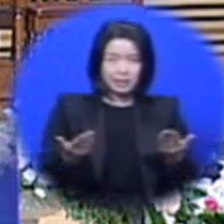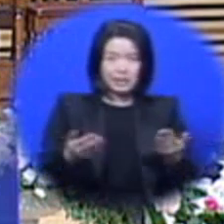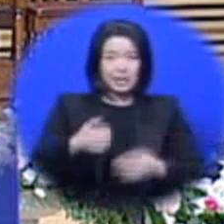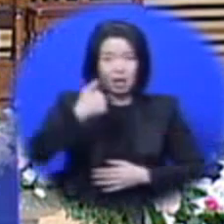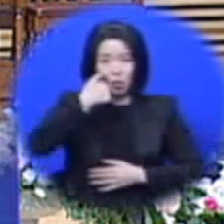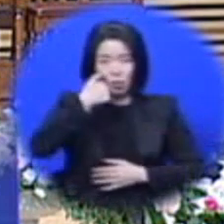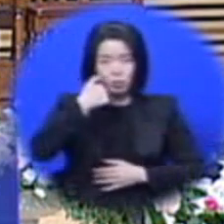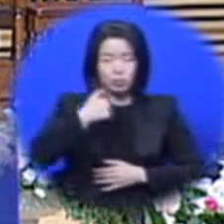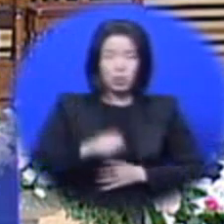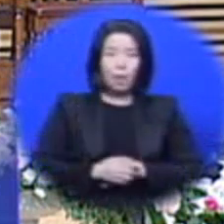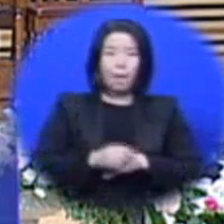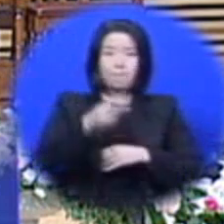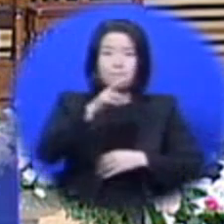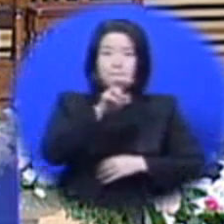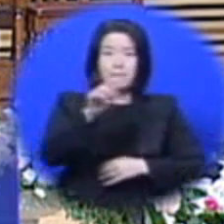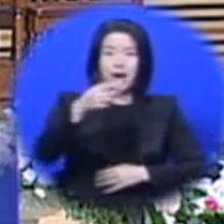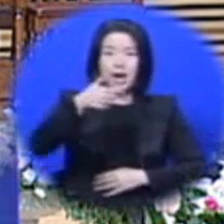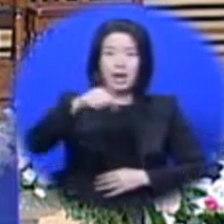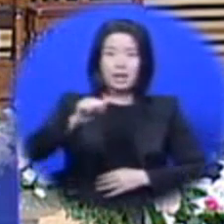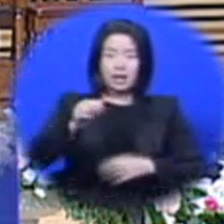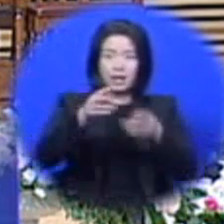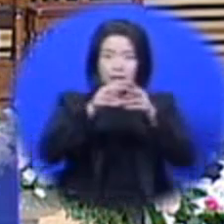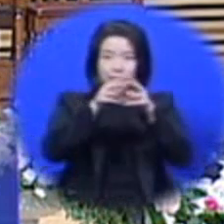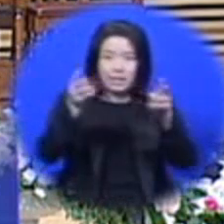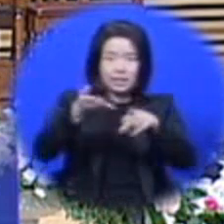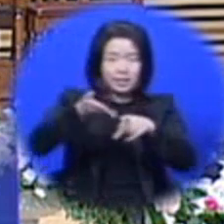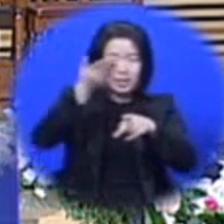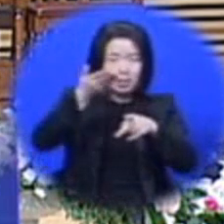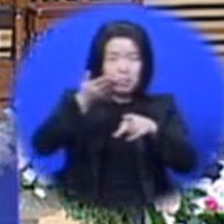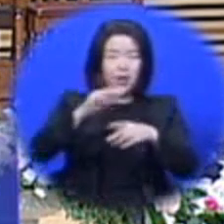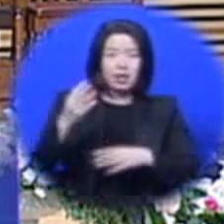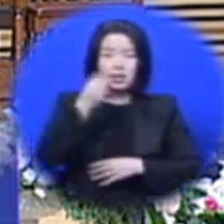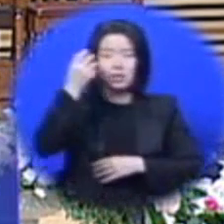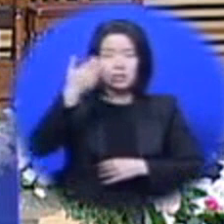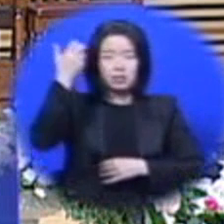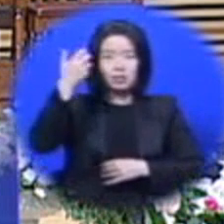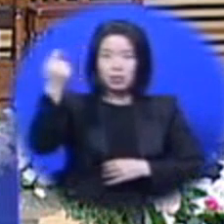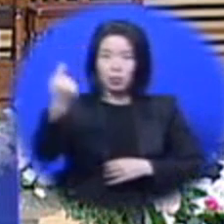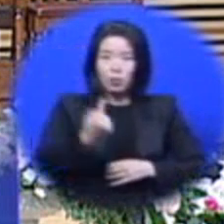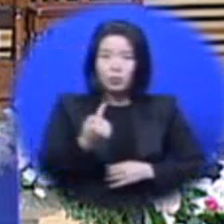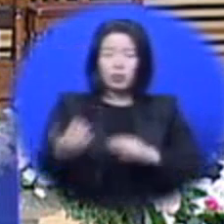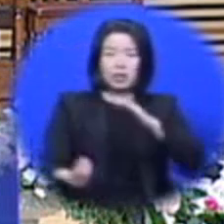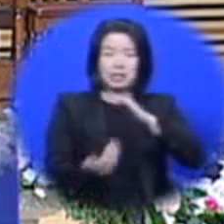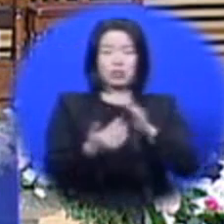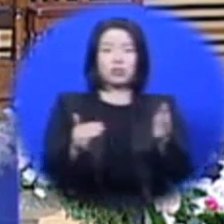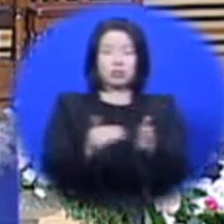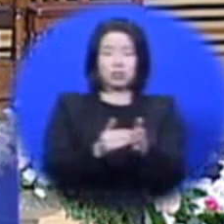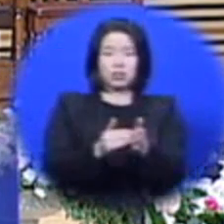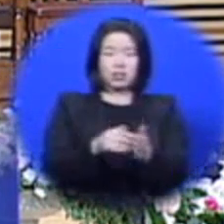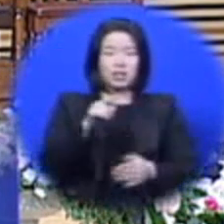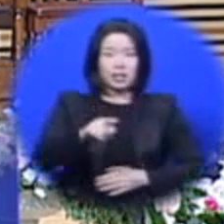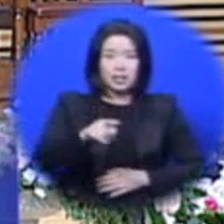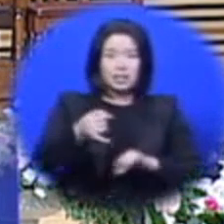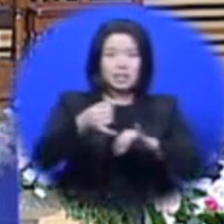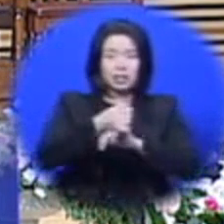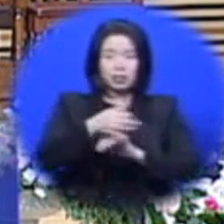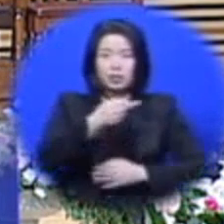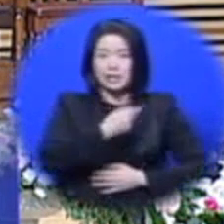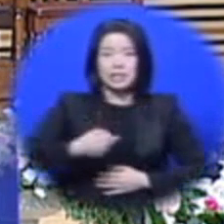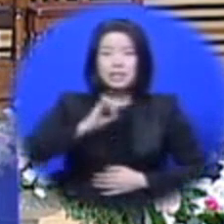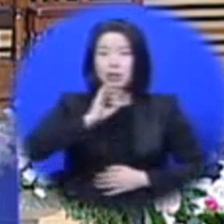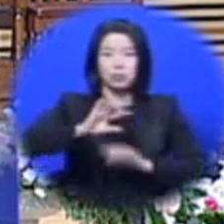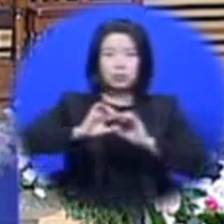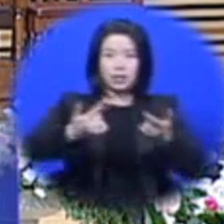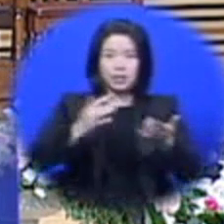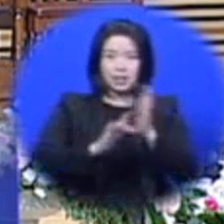마가 다락방에 성령이 임하심으로 이루어졌습니다. 그리고 이 약속은 제자들만 아니고 예수님을